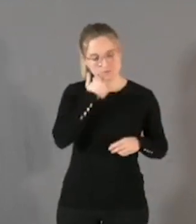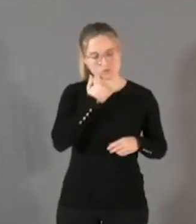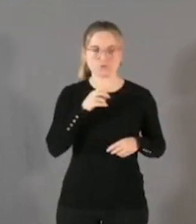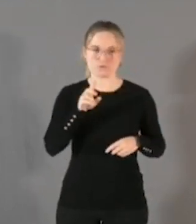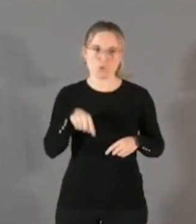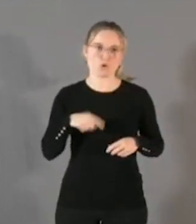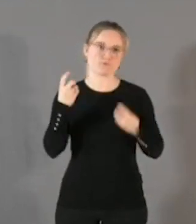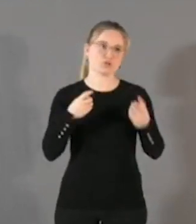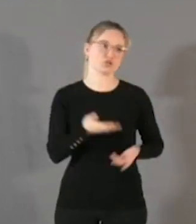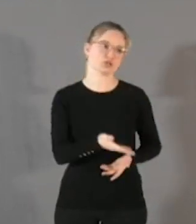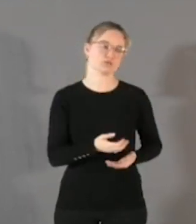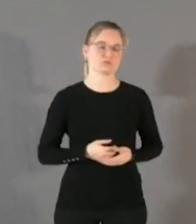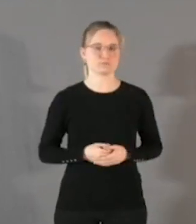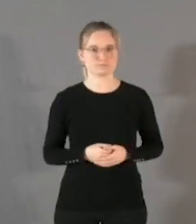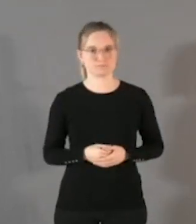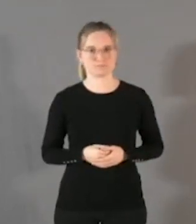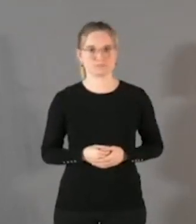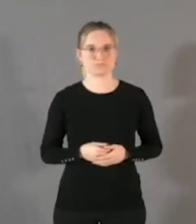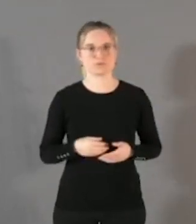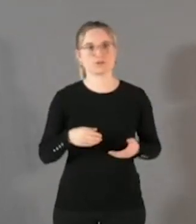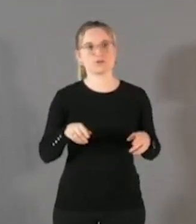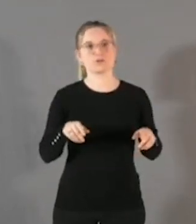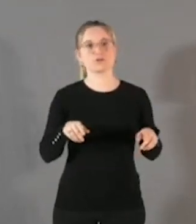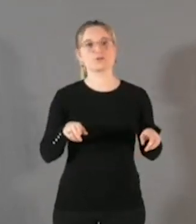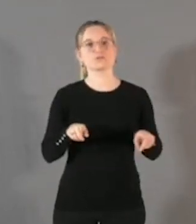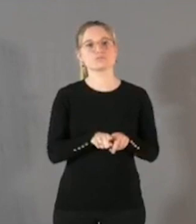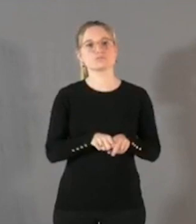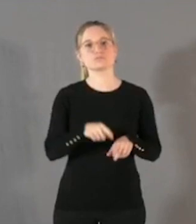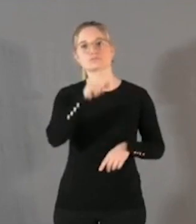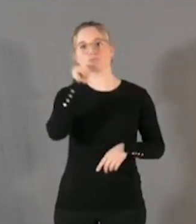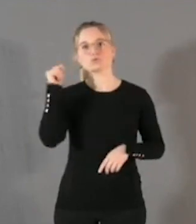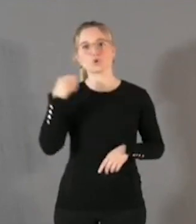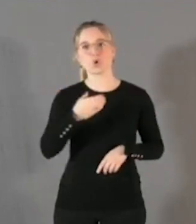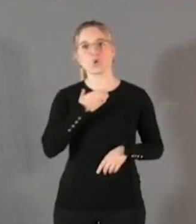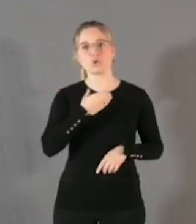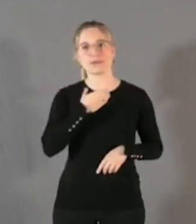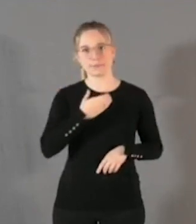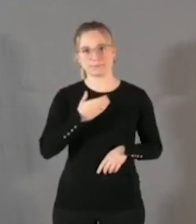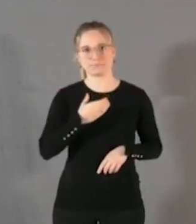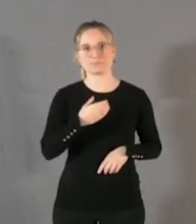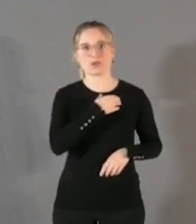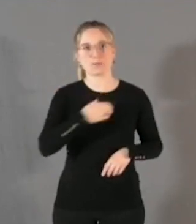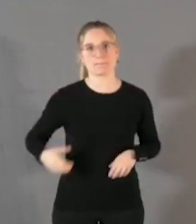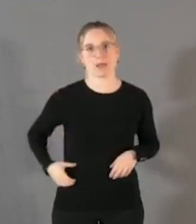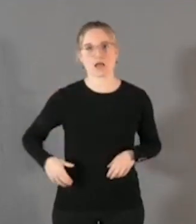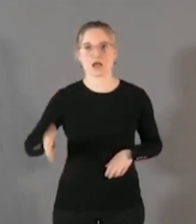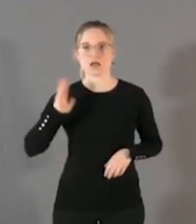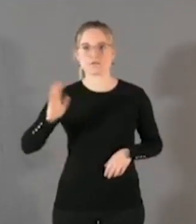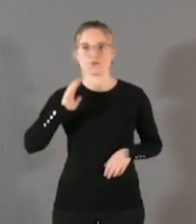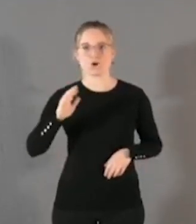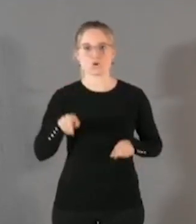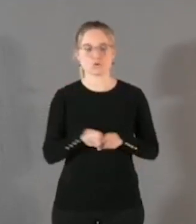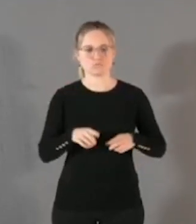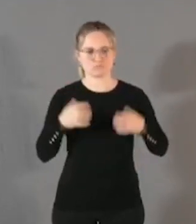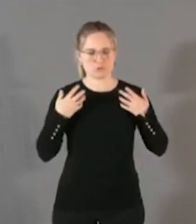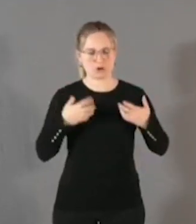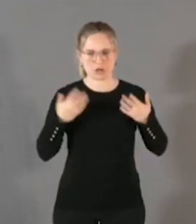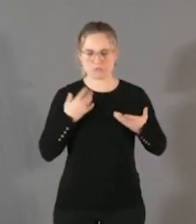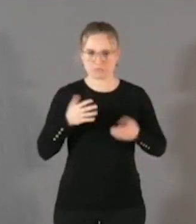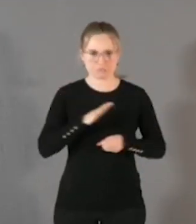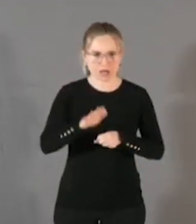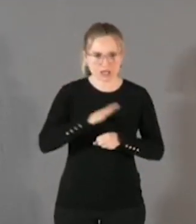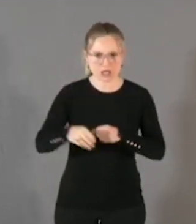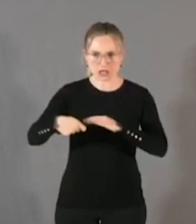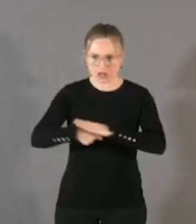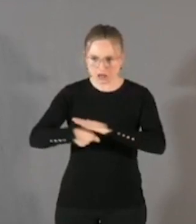Regardez, Jean-Claude Gaudin, le maire illustre, qui se plaignait, lui déjà, de ne pas recevoir beaucoup d'aide, elle avait quand même reçu beaucoup pour Marseille,